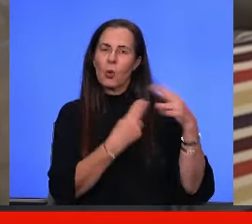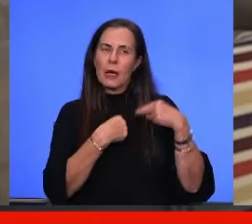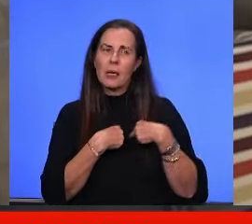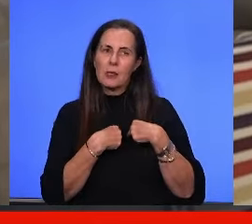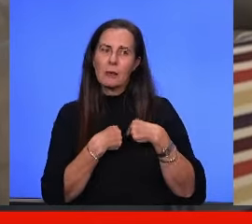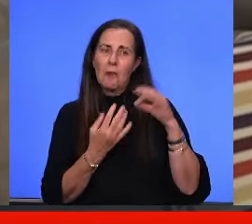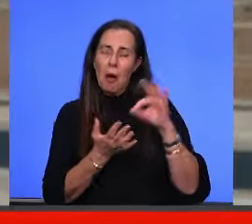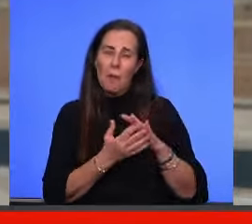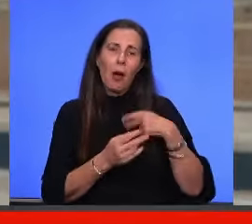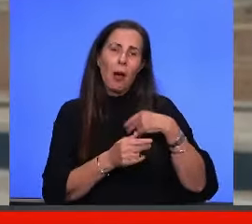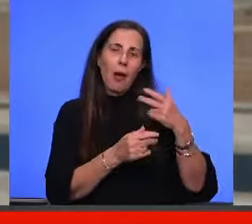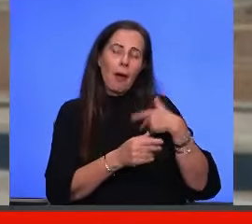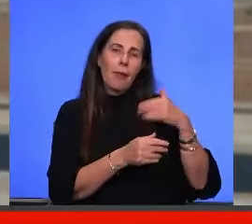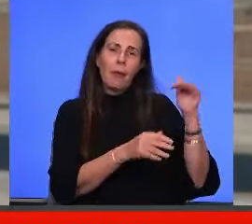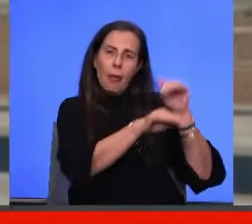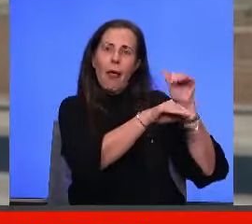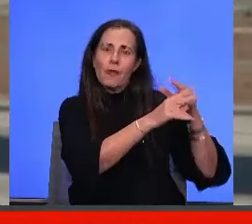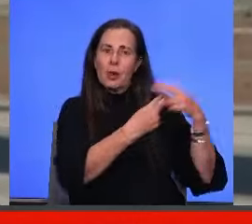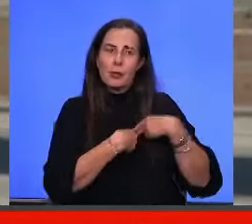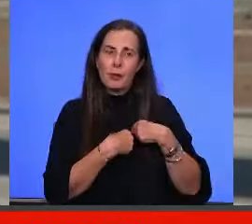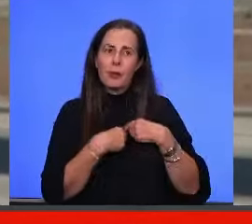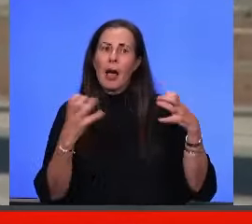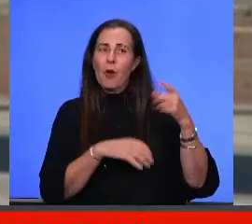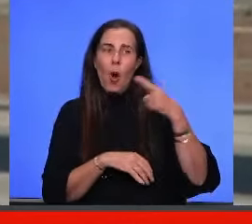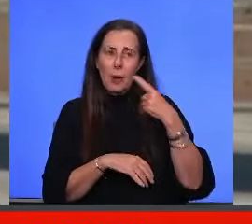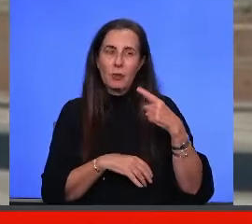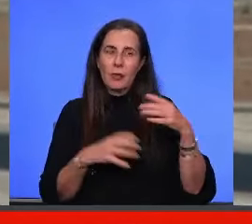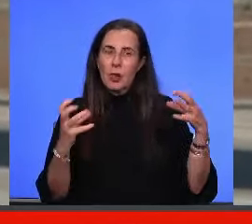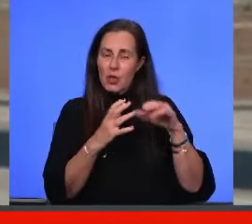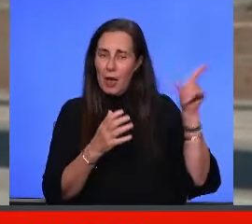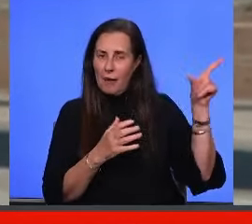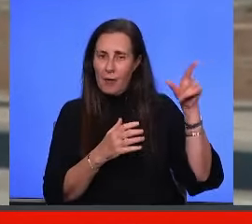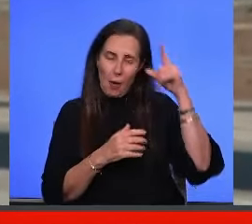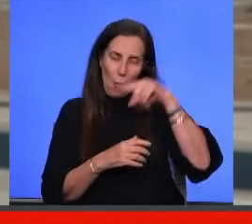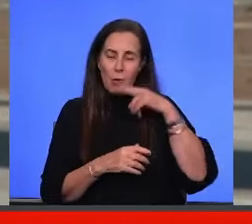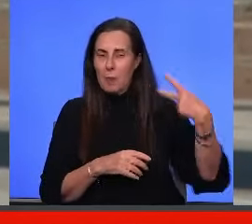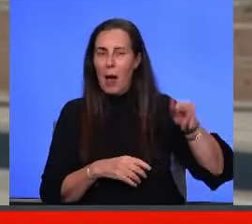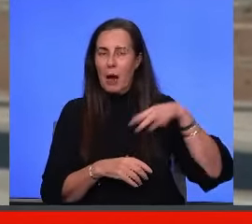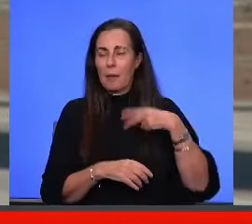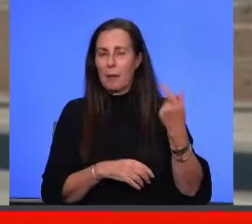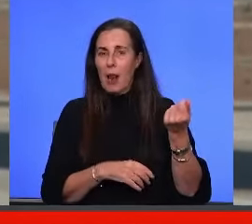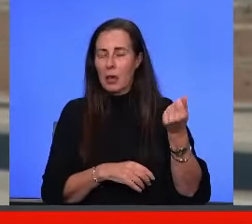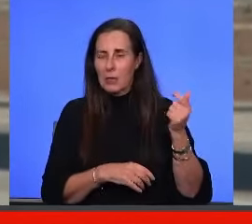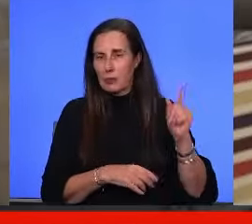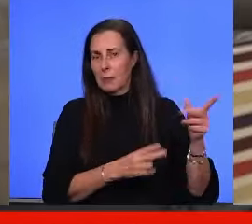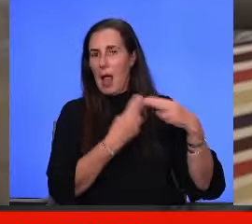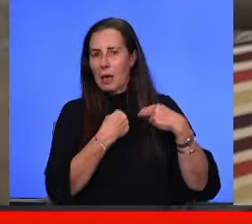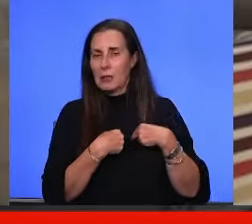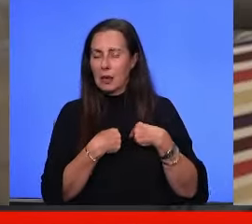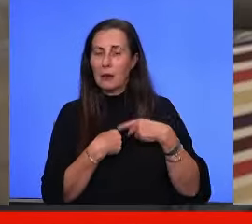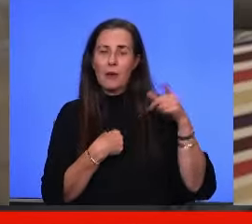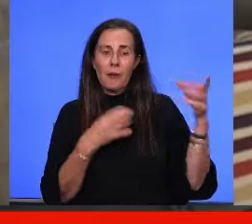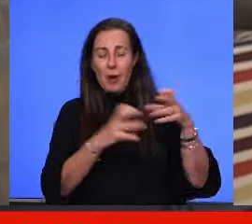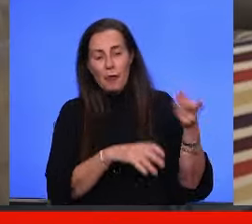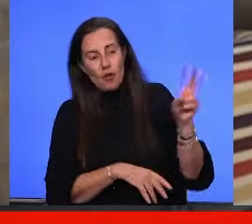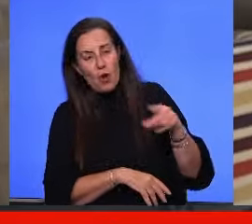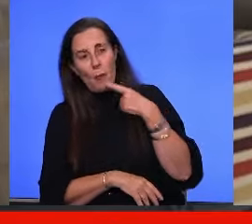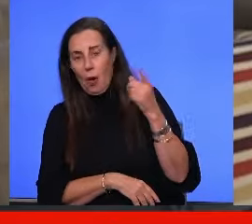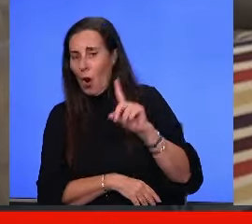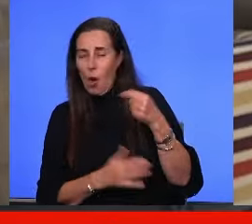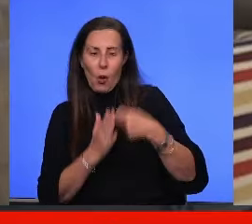ומאז אני במרדפים. אידרימס טוענים שחברת אייר פורטוגל אחראים על הכסף, ואייר פורטוגל אומרים לא